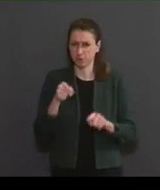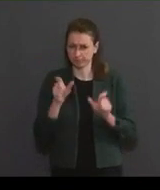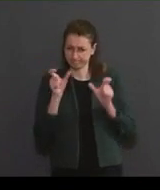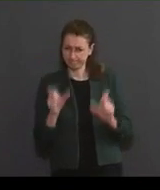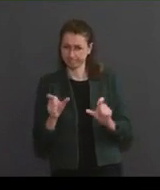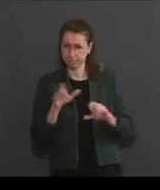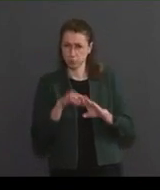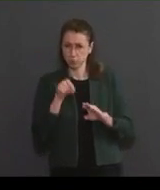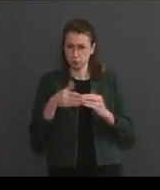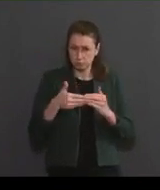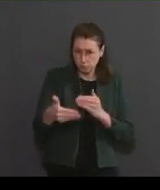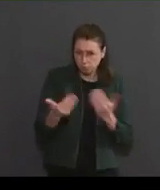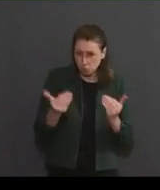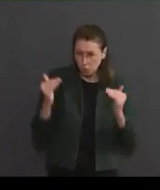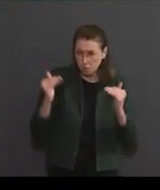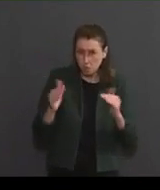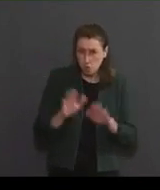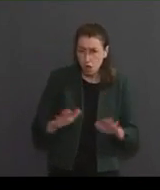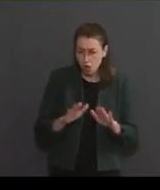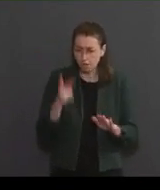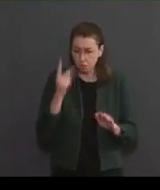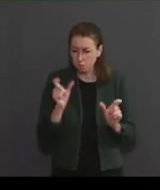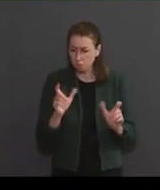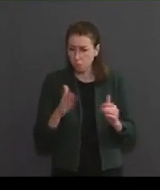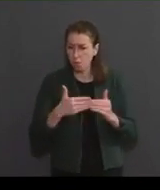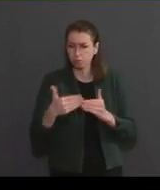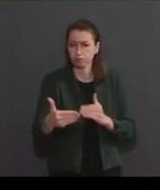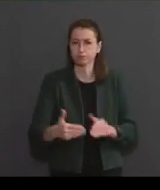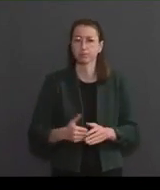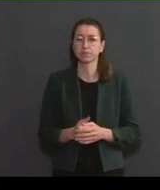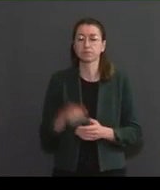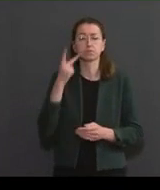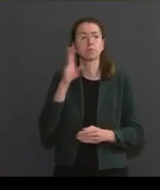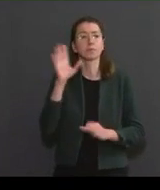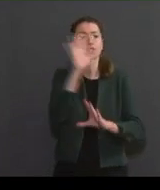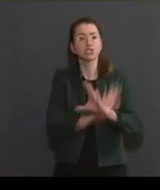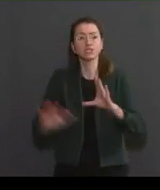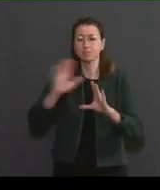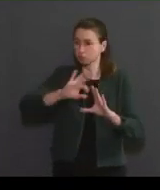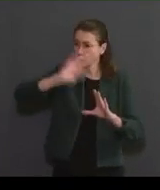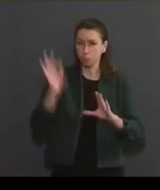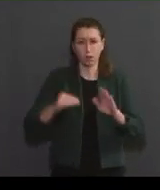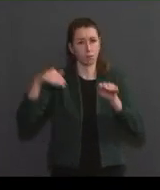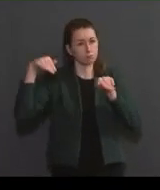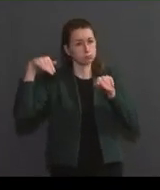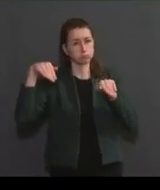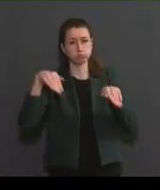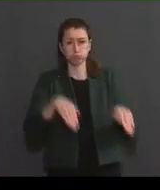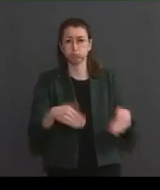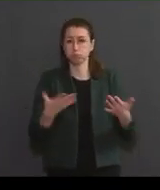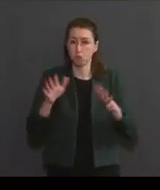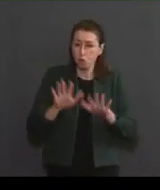Nous constatons ce ralentissement dans toutes les provinces et dans toutes les tranches d'âge, atteignant